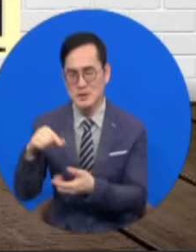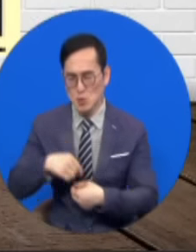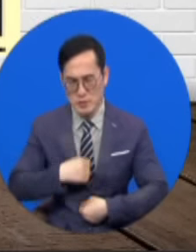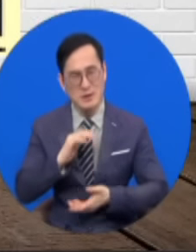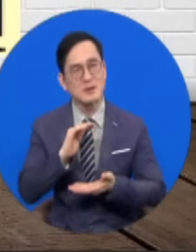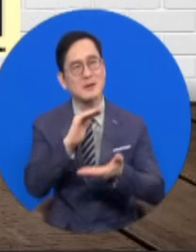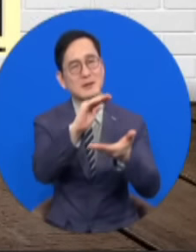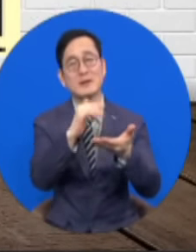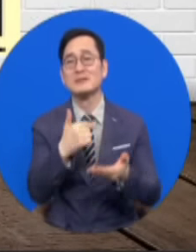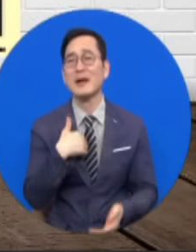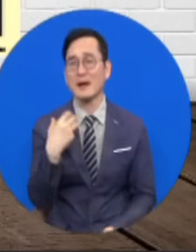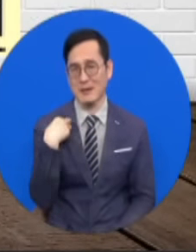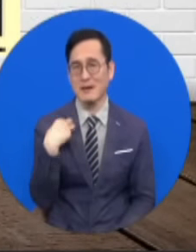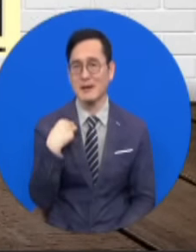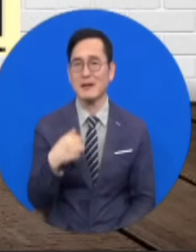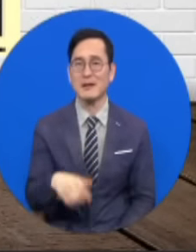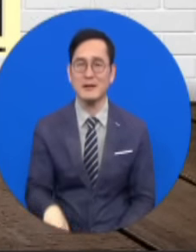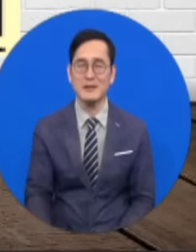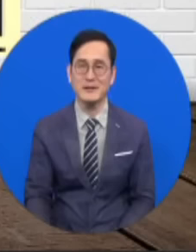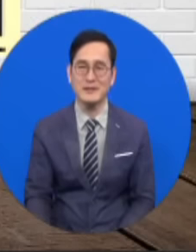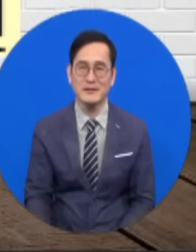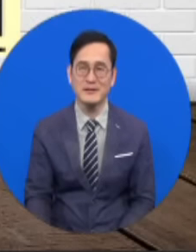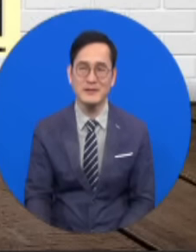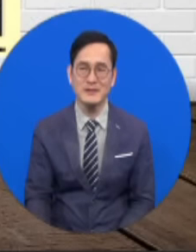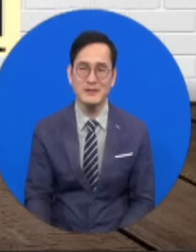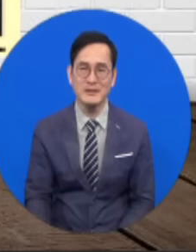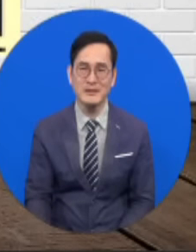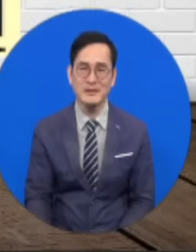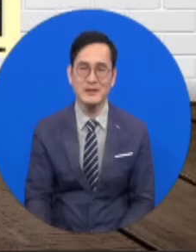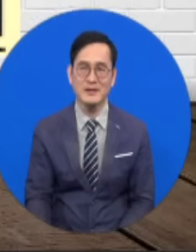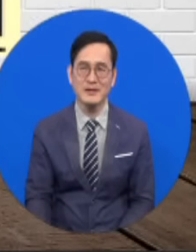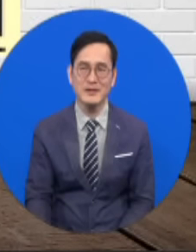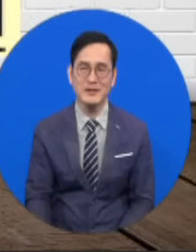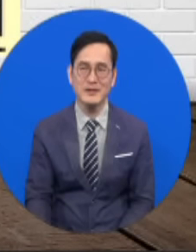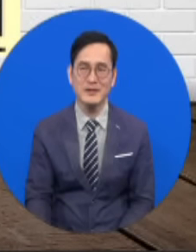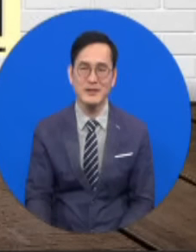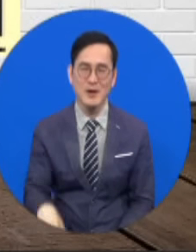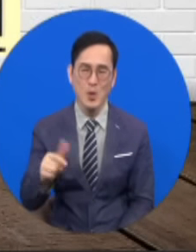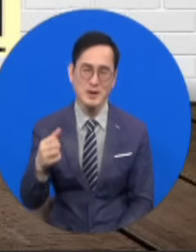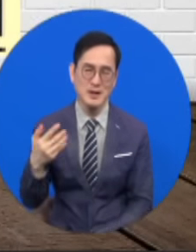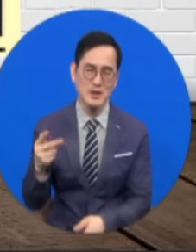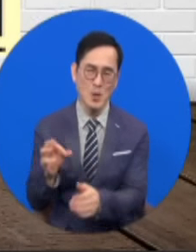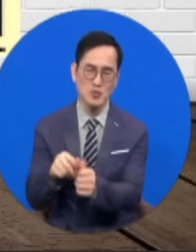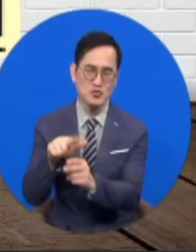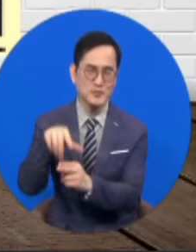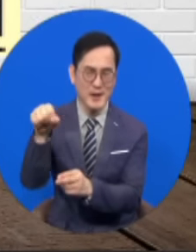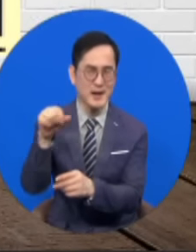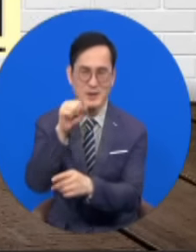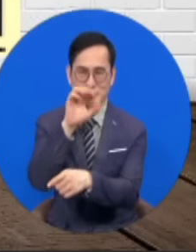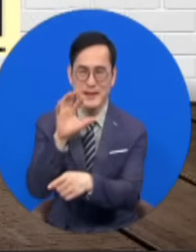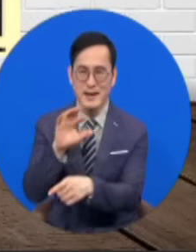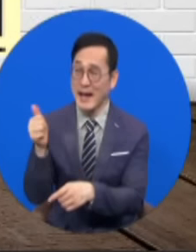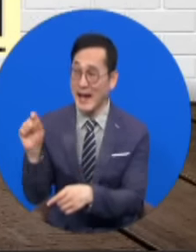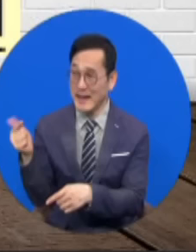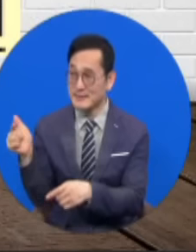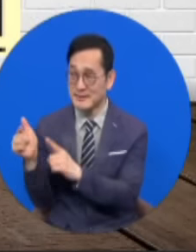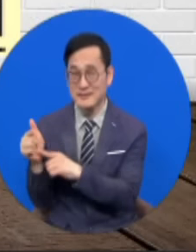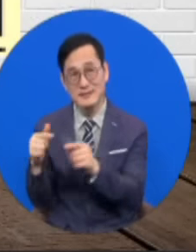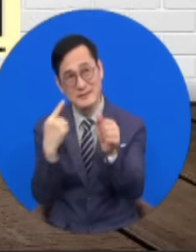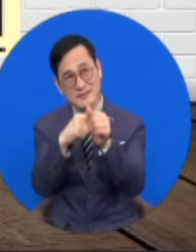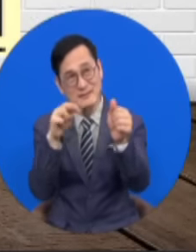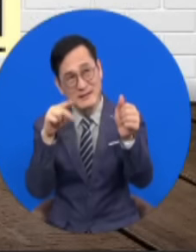이미 채무 아 저건 빚지다 한농 후보는 배신 프레임의 늪에 이미 빠졌다 용산을 비판해도 언론과